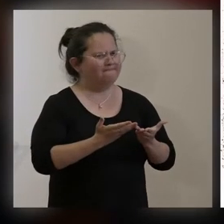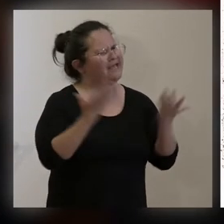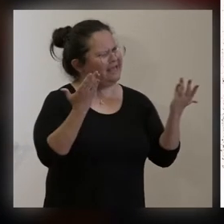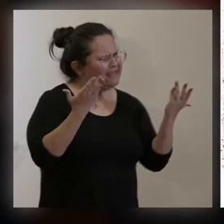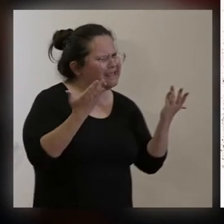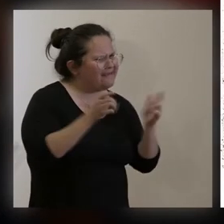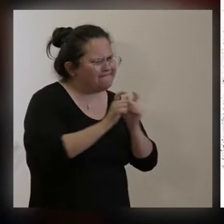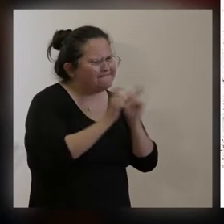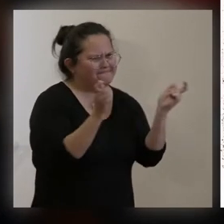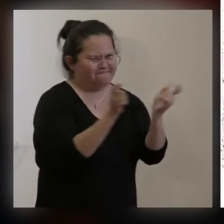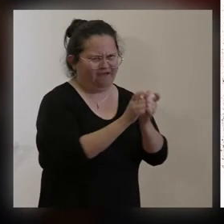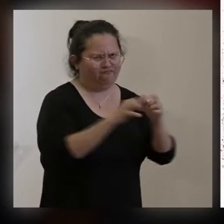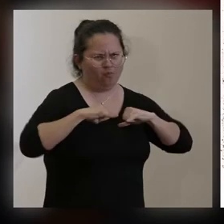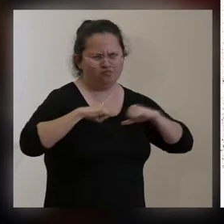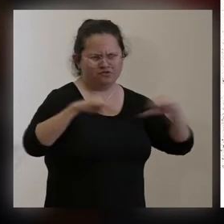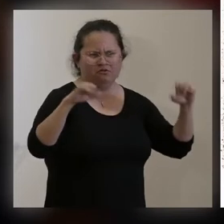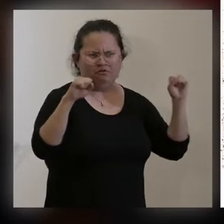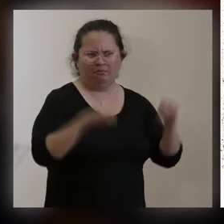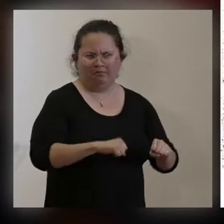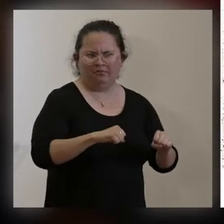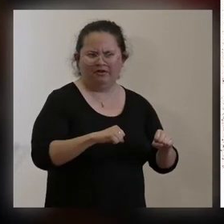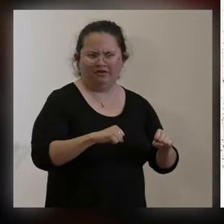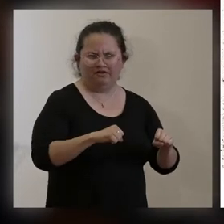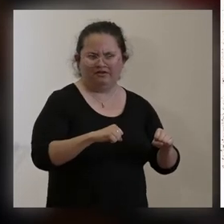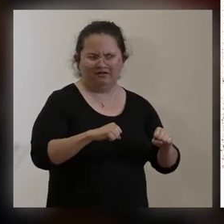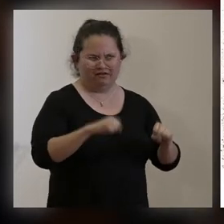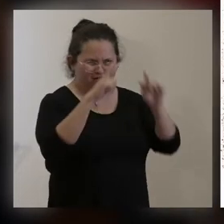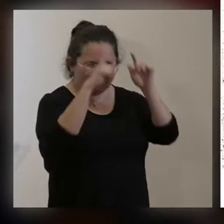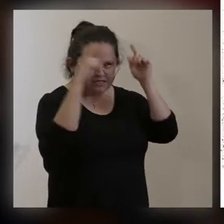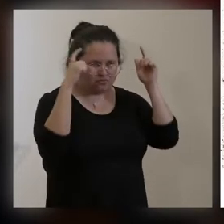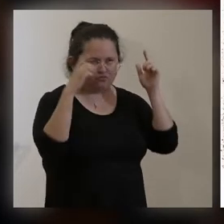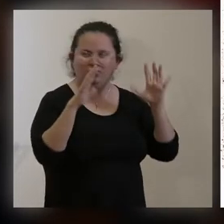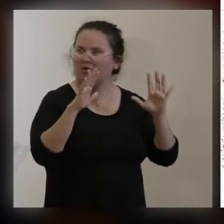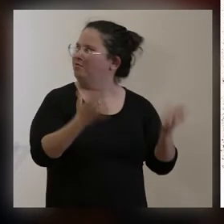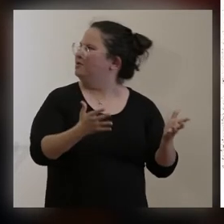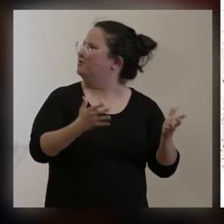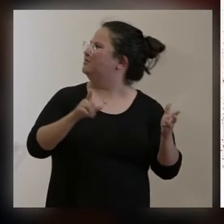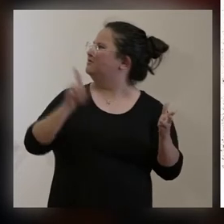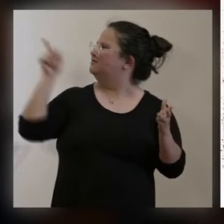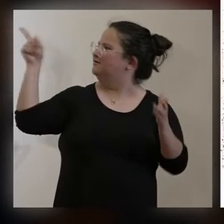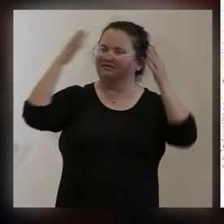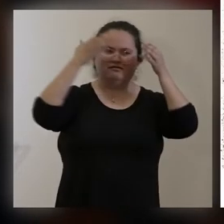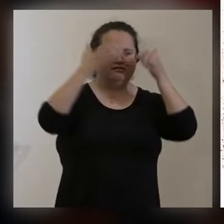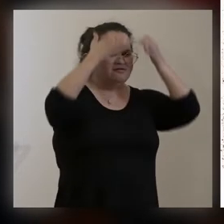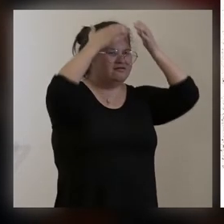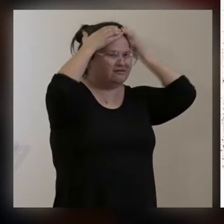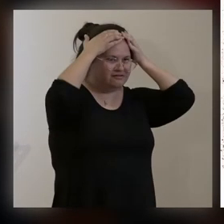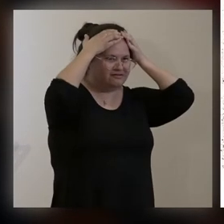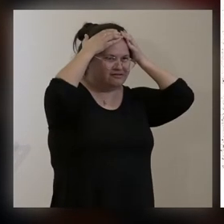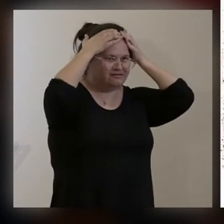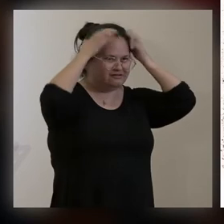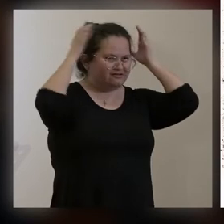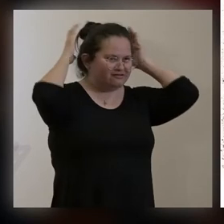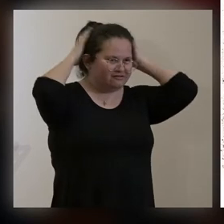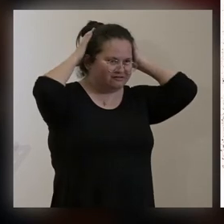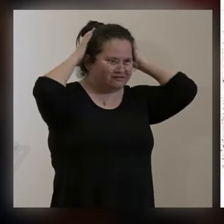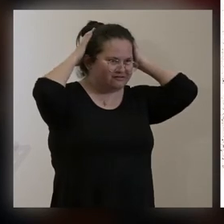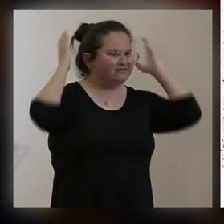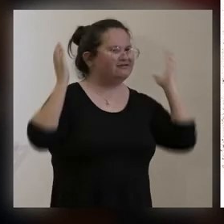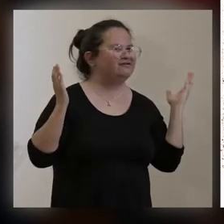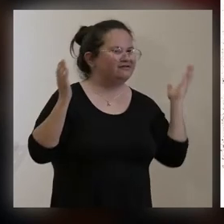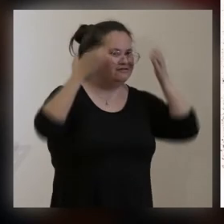puissance. En particulier, son bonnet, qui est un bonnet qui